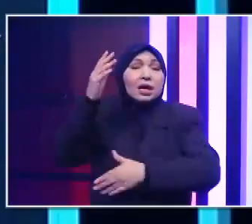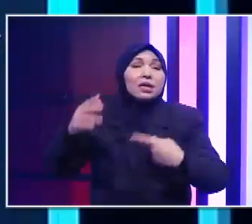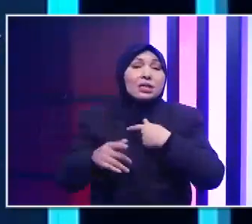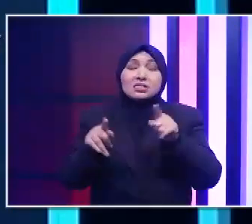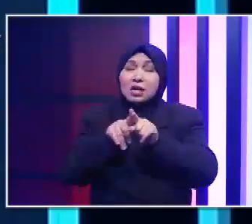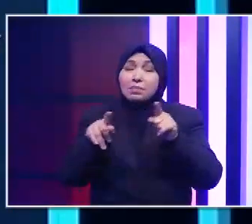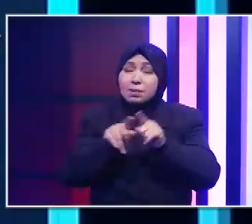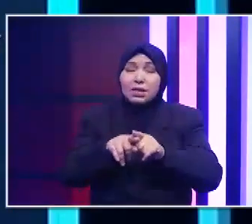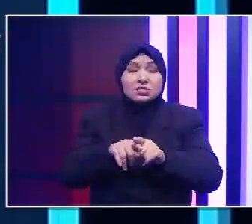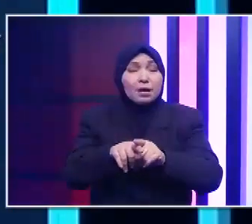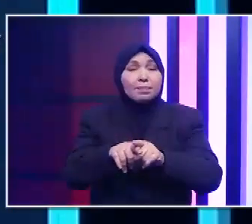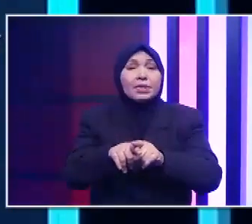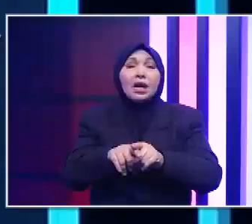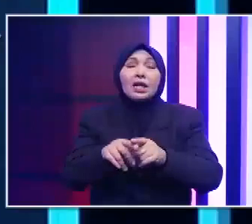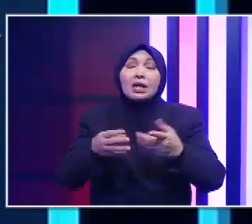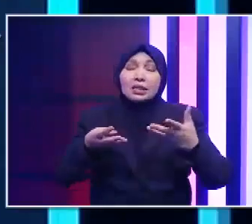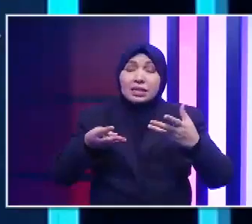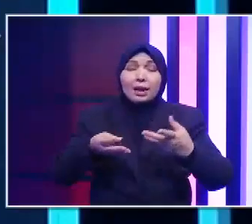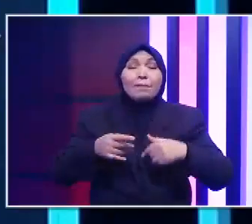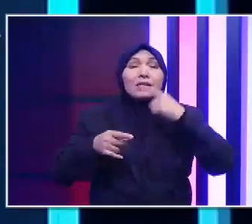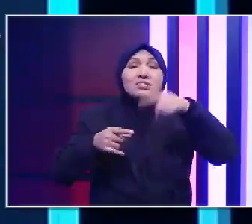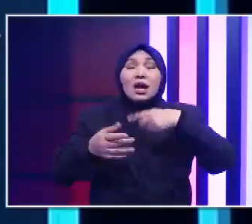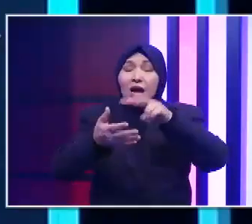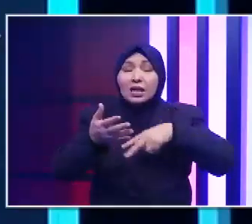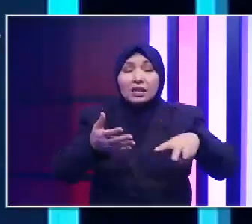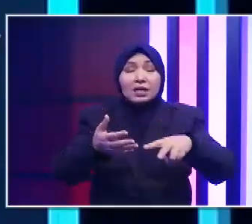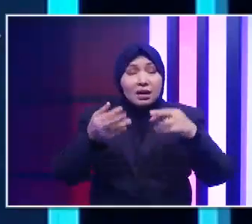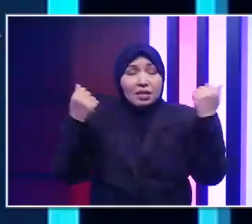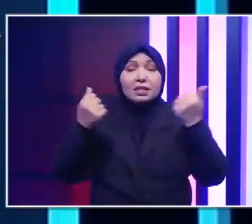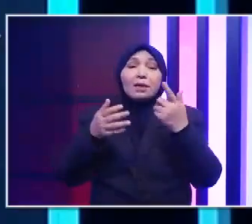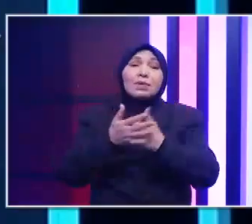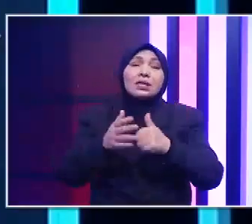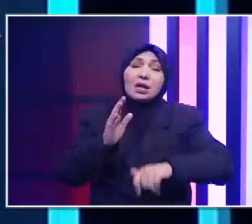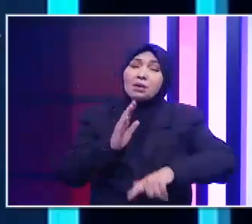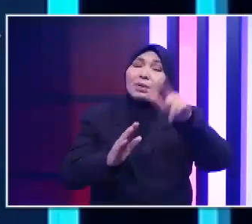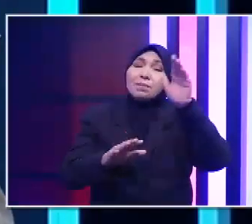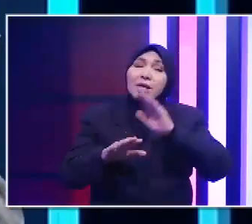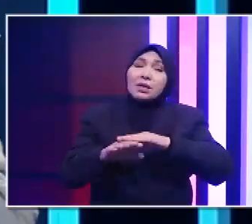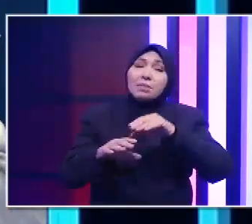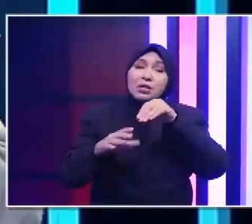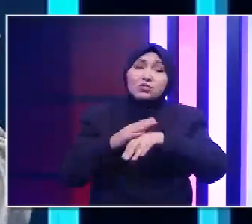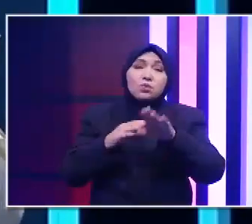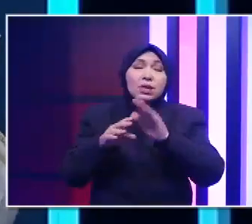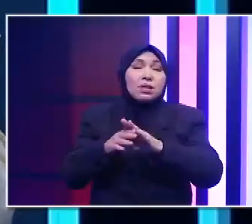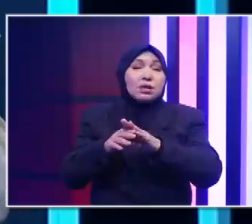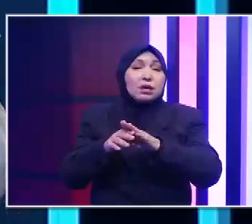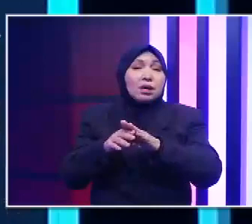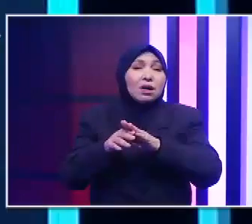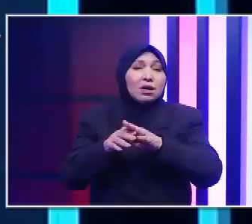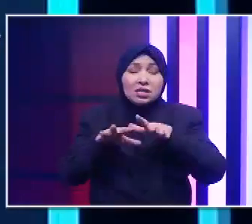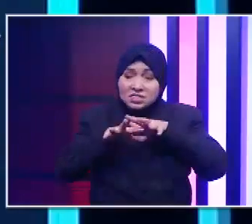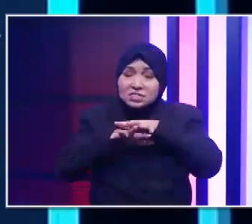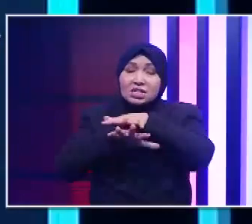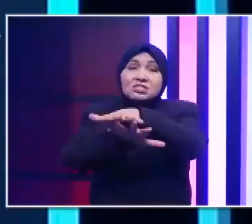Wahyu takbir aye Tetapi dia lebih pada asas yang jaraknya tapi dia lebih masuk di masuk ke cabang bila